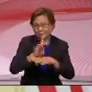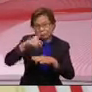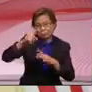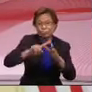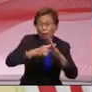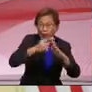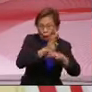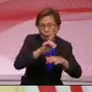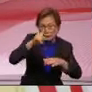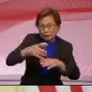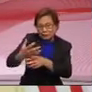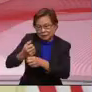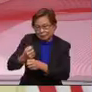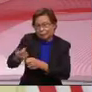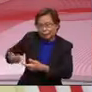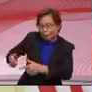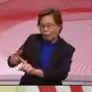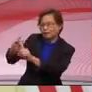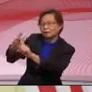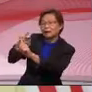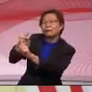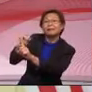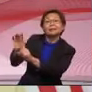mesti mendapat kebenaran